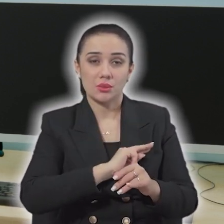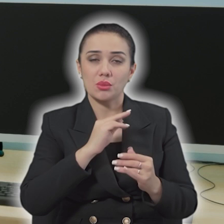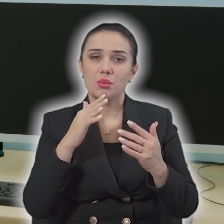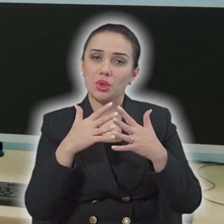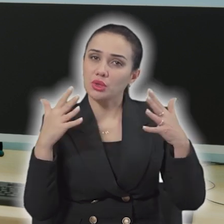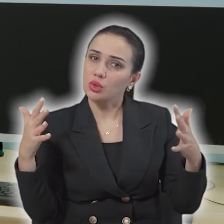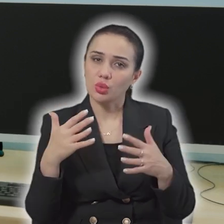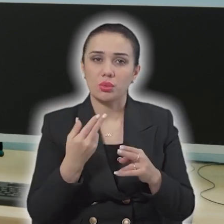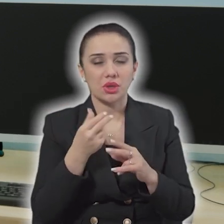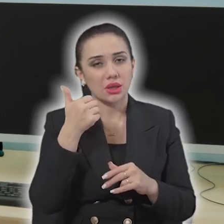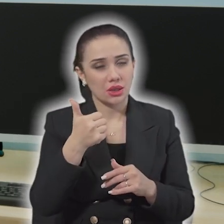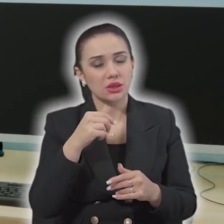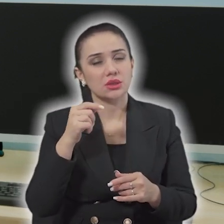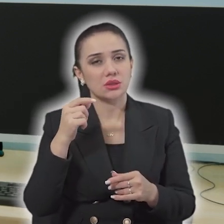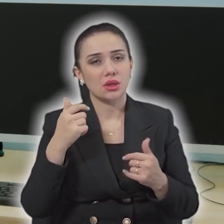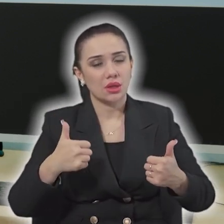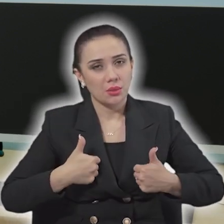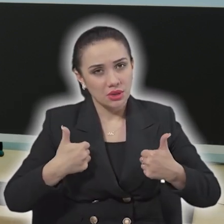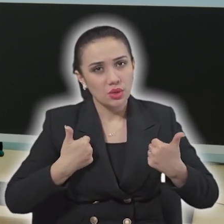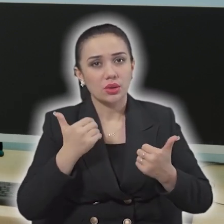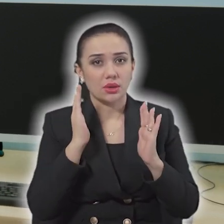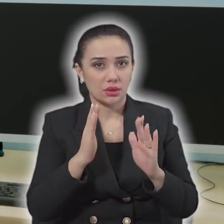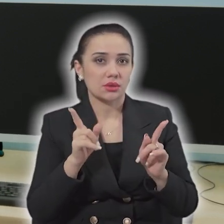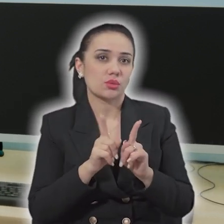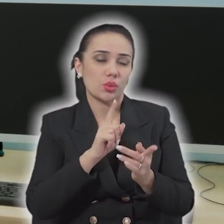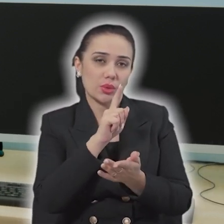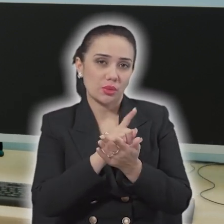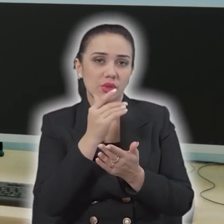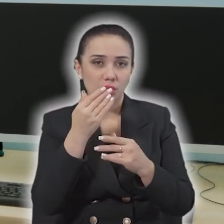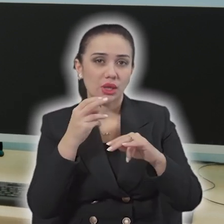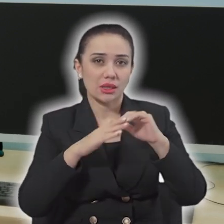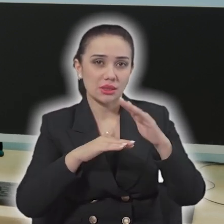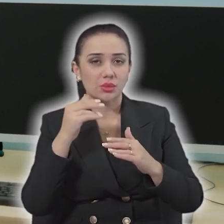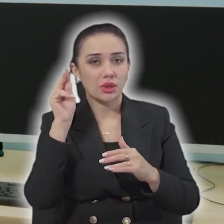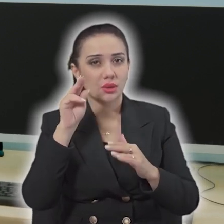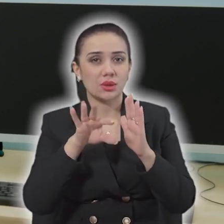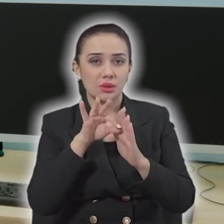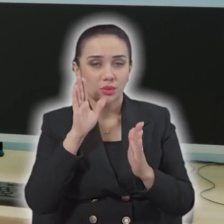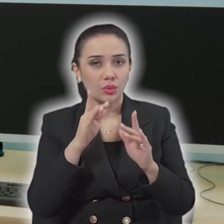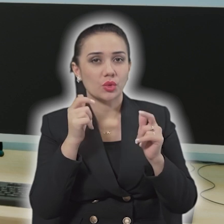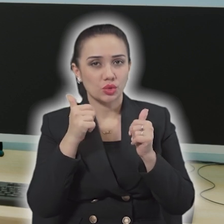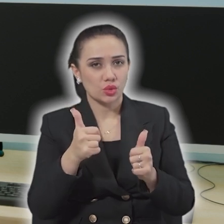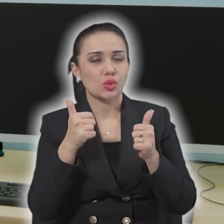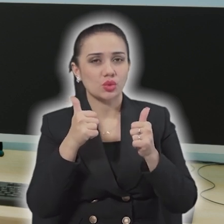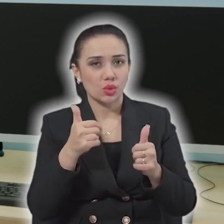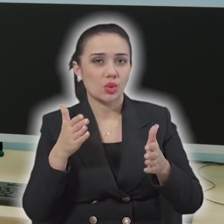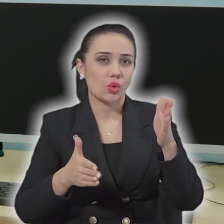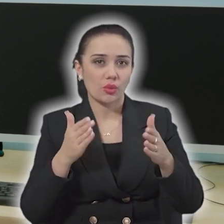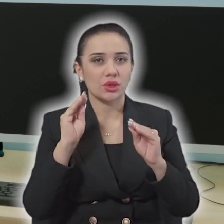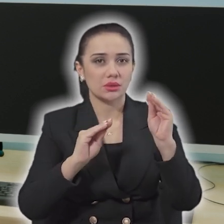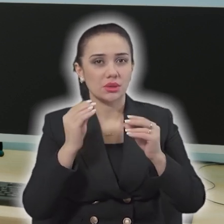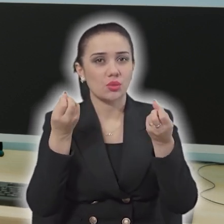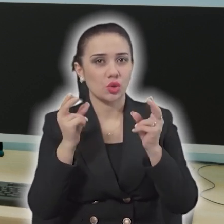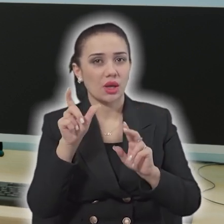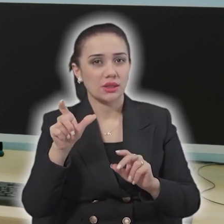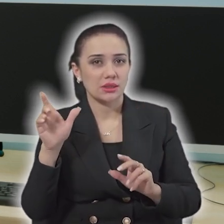hunarni mehnati ko'p. Yaxshilab astoydil harakat qilsang, albatta bu kasbni egallaysan va zo'r va zo'r robot